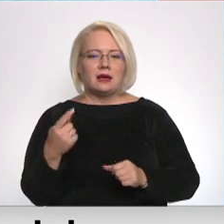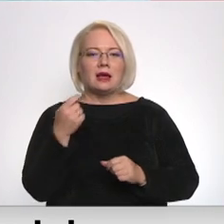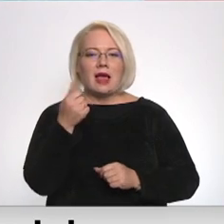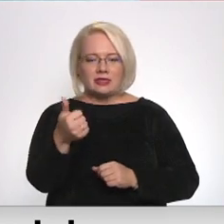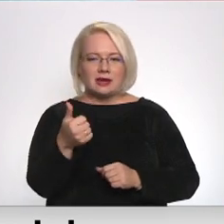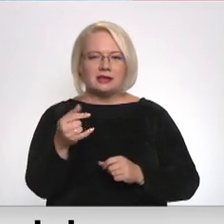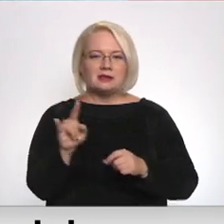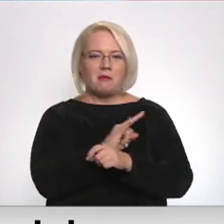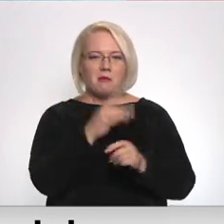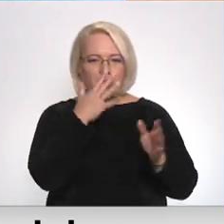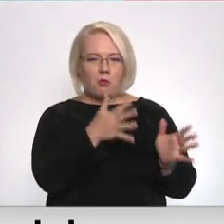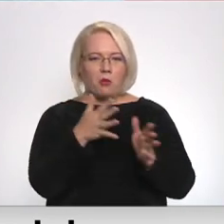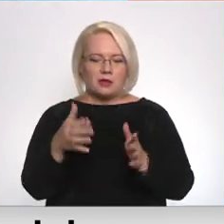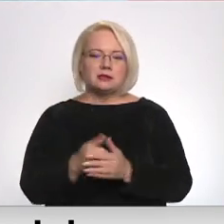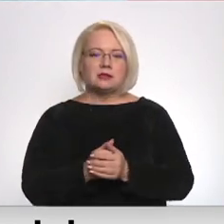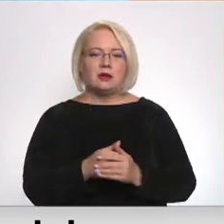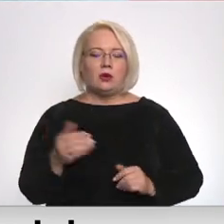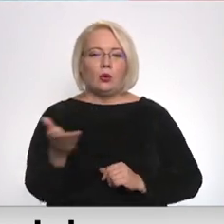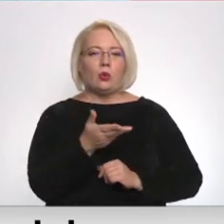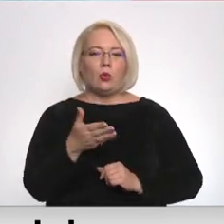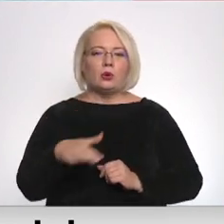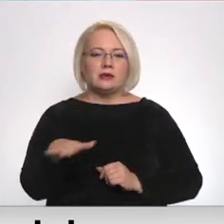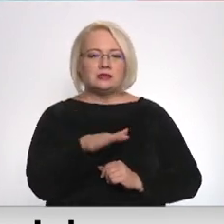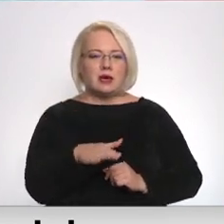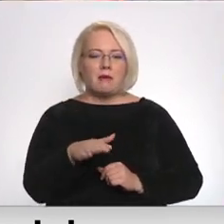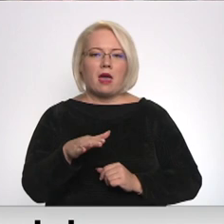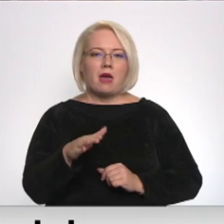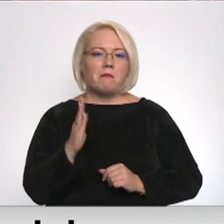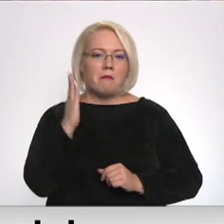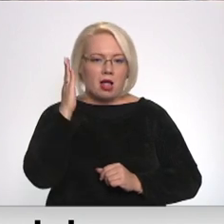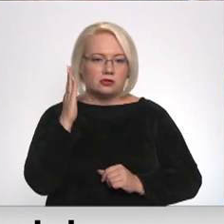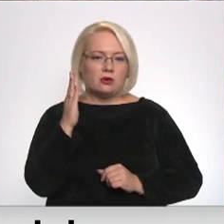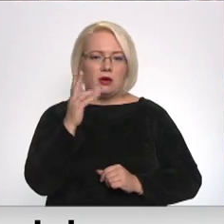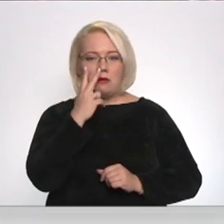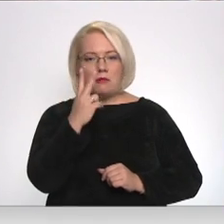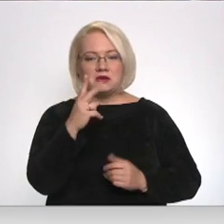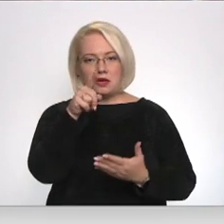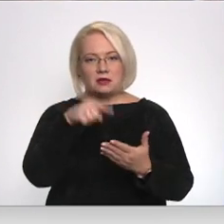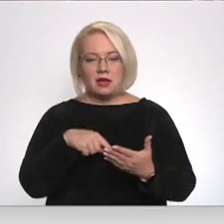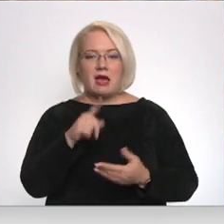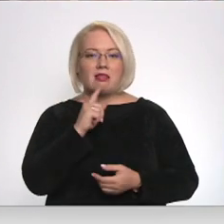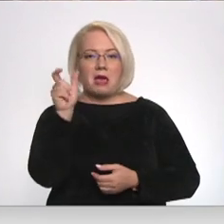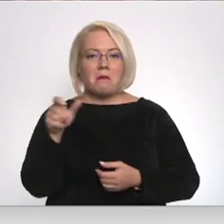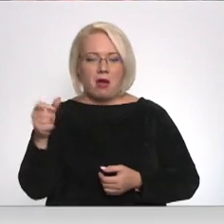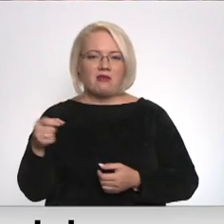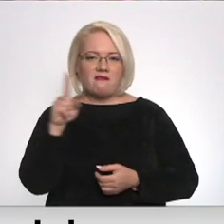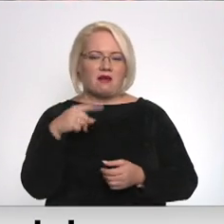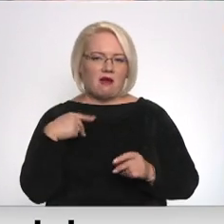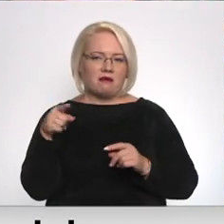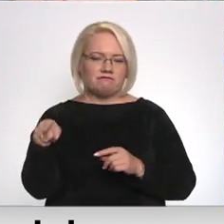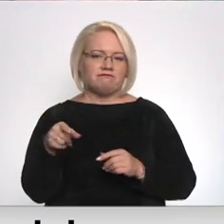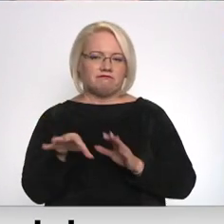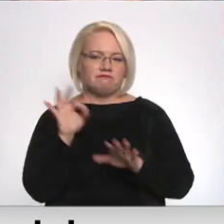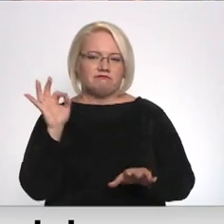Gandrīz populistus. Tā kā Kurzemē jau tika pa Kurzemē arī balsot, tad jau patiesi paskatījos, jo, jā, kas no Liepājas tā kā vairāk.